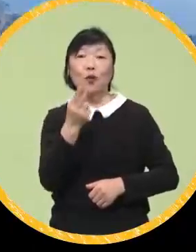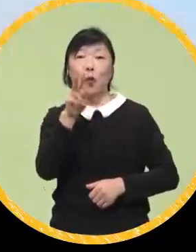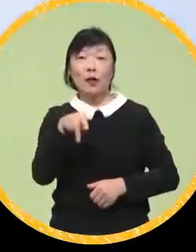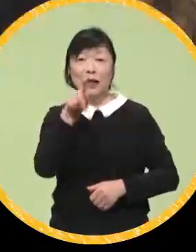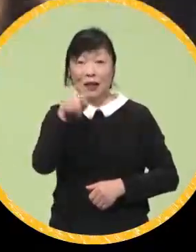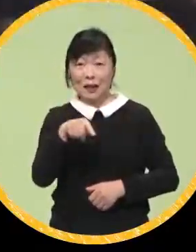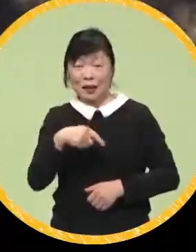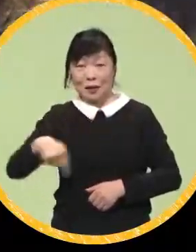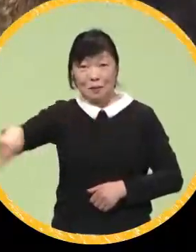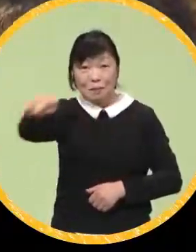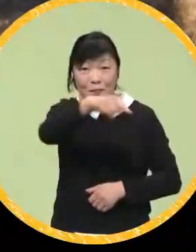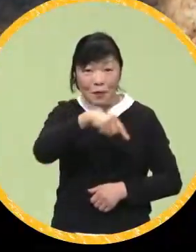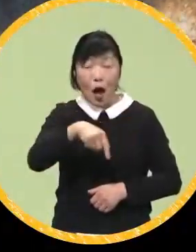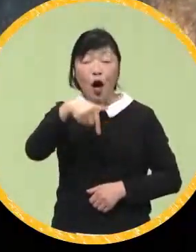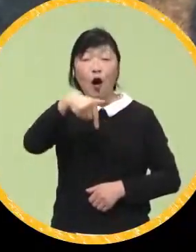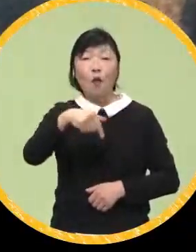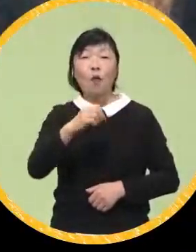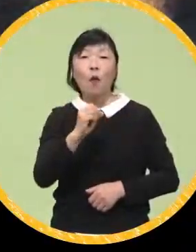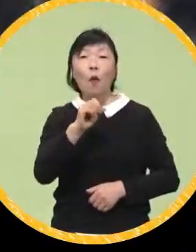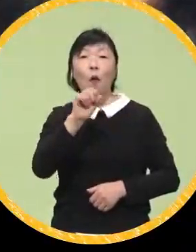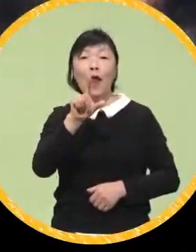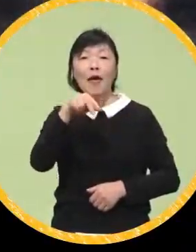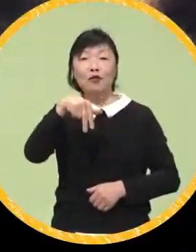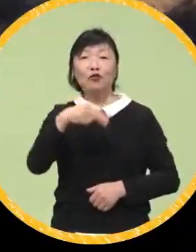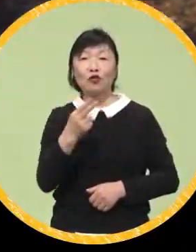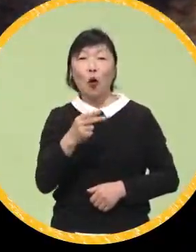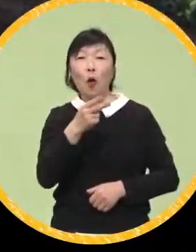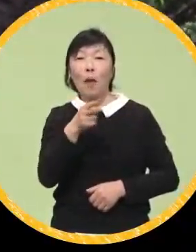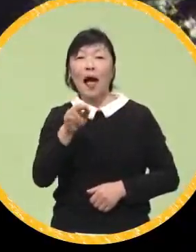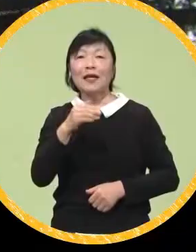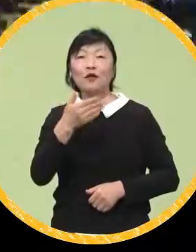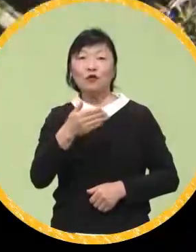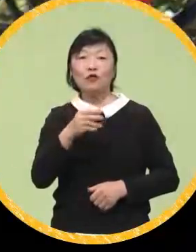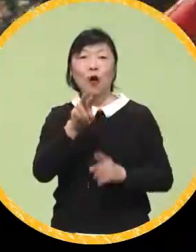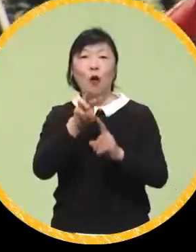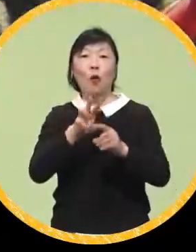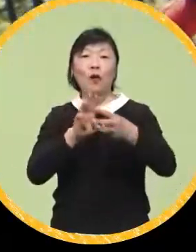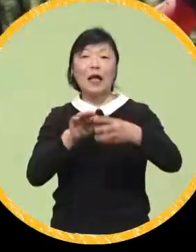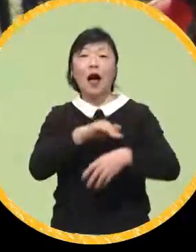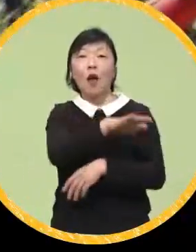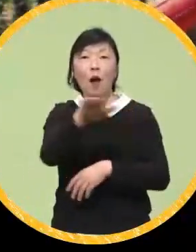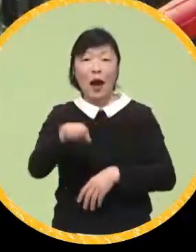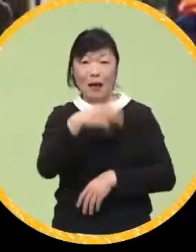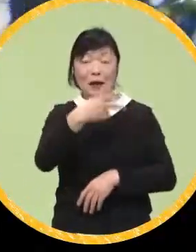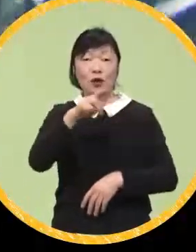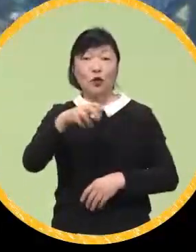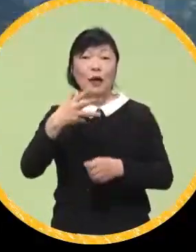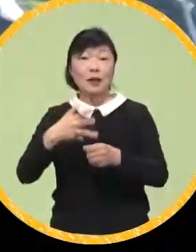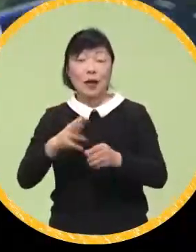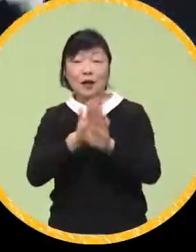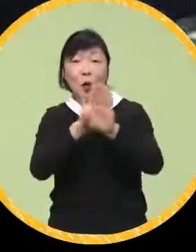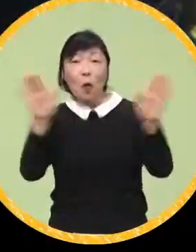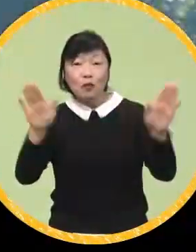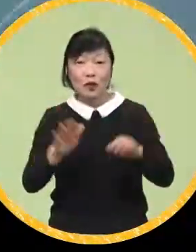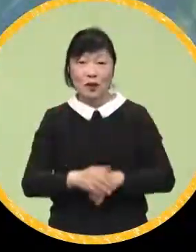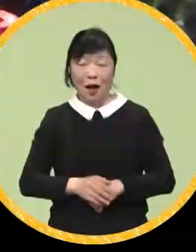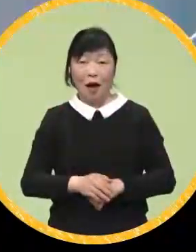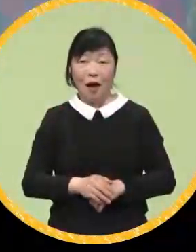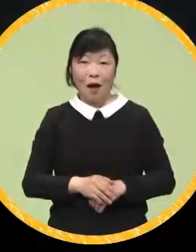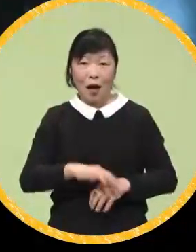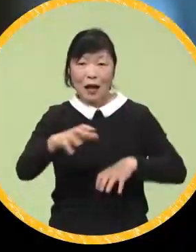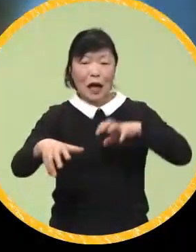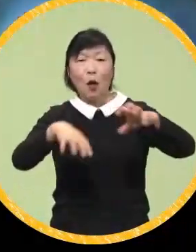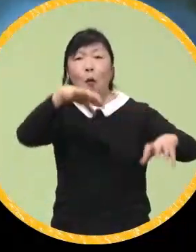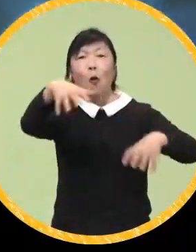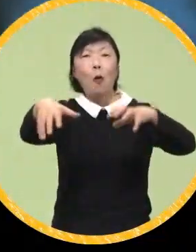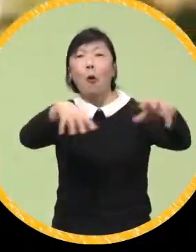伺ったのはもレストバイク小田原2018年にオープンし自然の中に作られたオフロードコースを初心